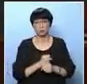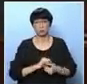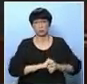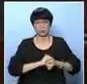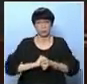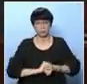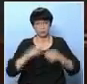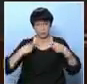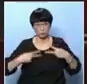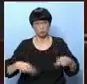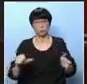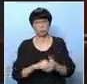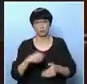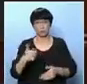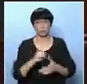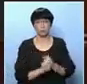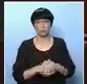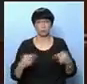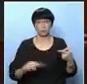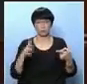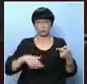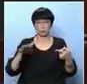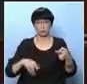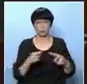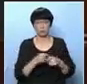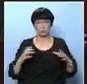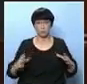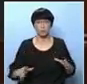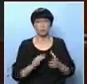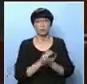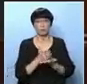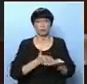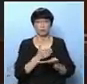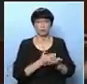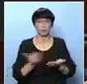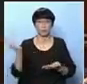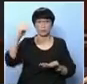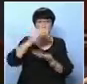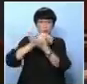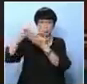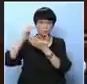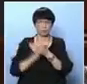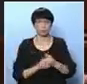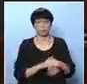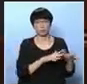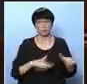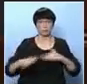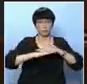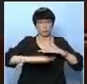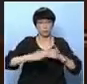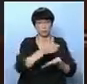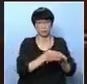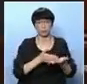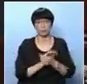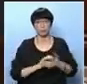应该要发展得最好，15000公顷土地，而部分山填了个海，然后呢就将